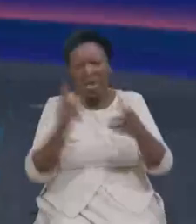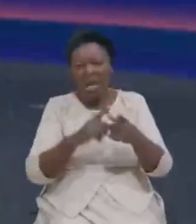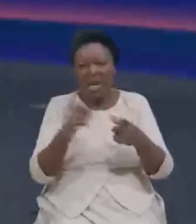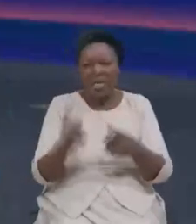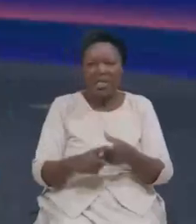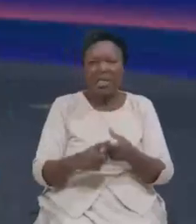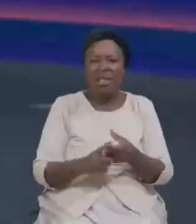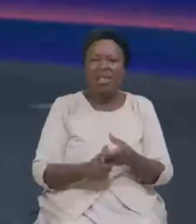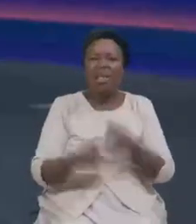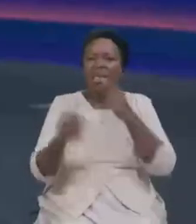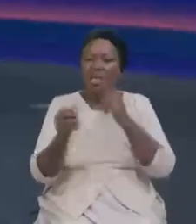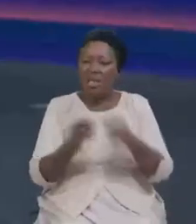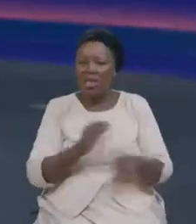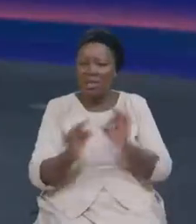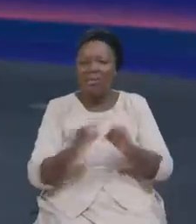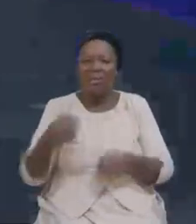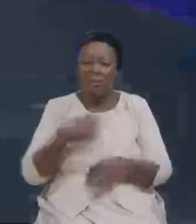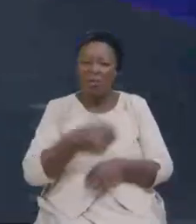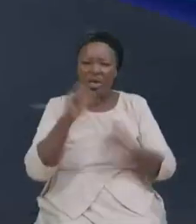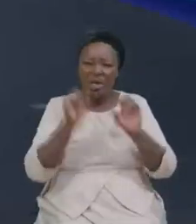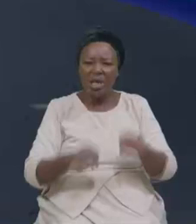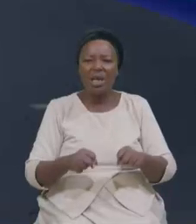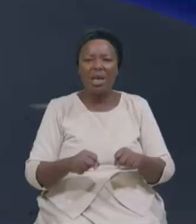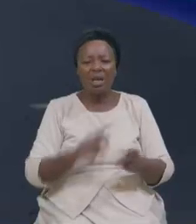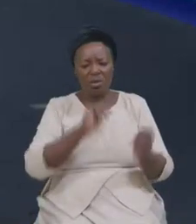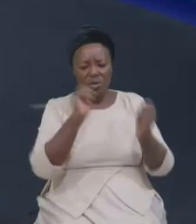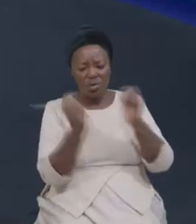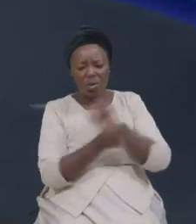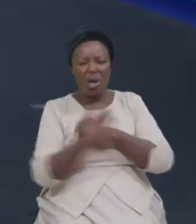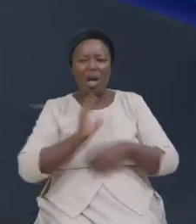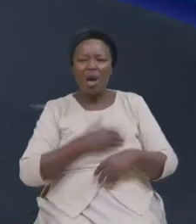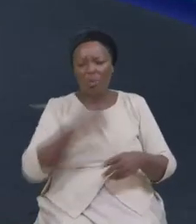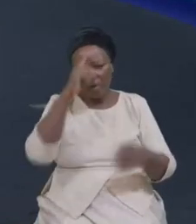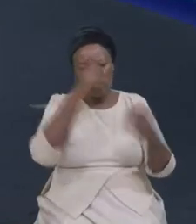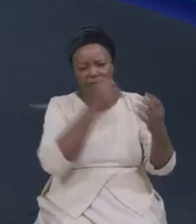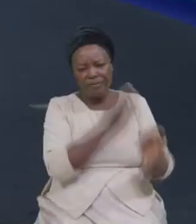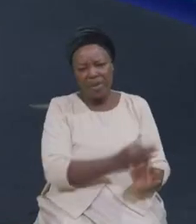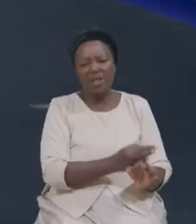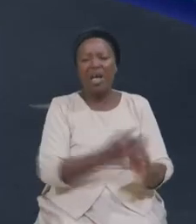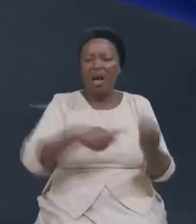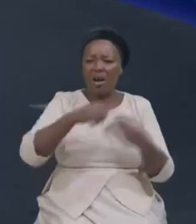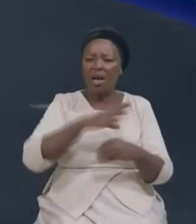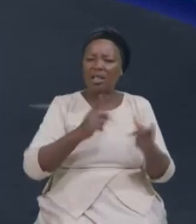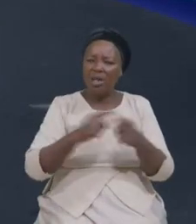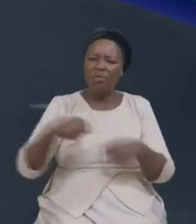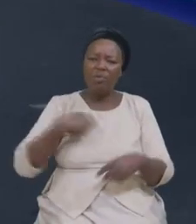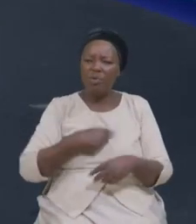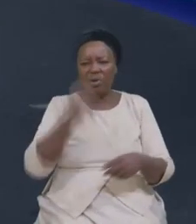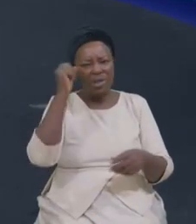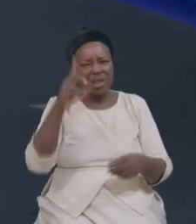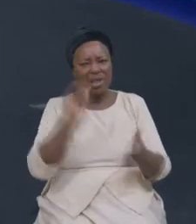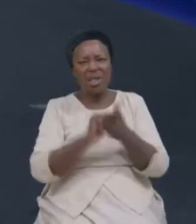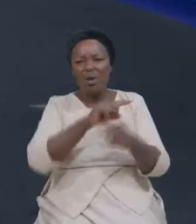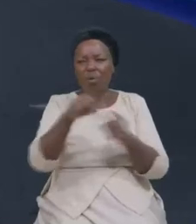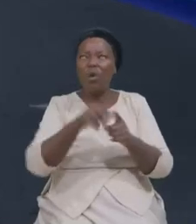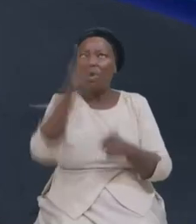nous pouvons transformer notre foi et comprendre que lorsque Dieu dit, Dieu le dit, c'est fait.